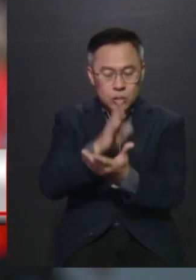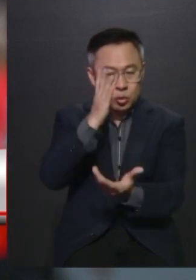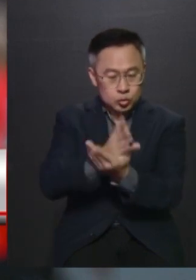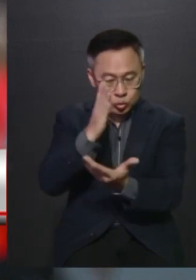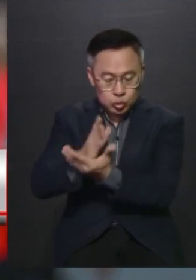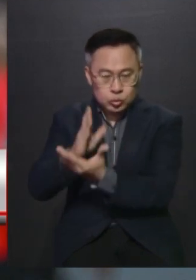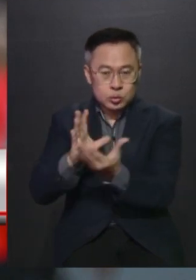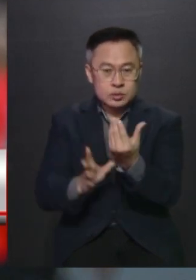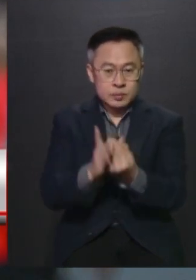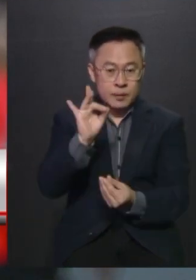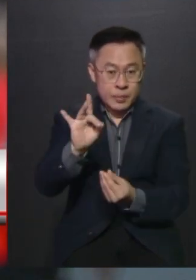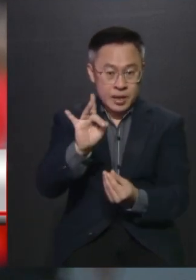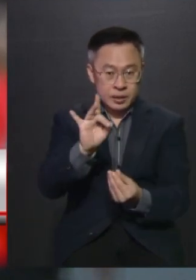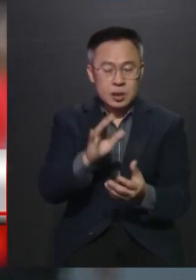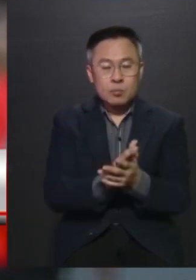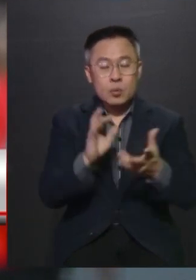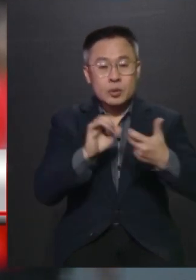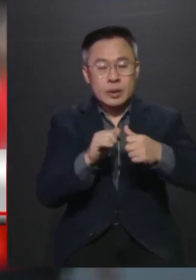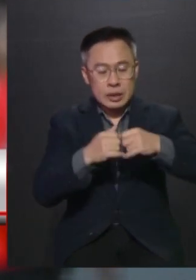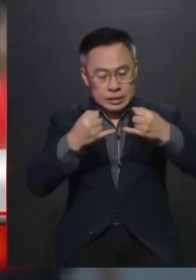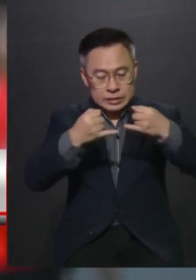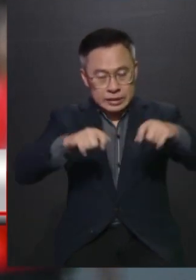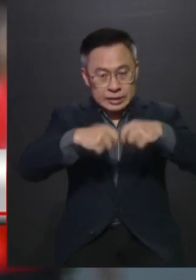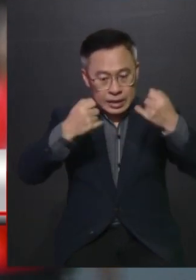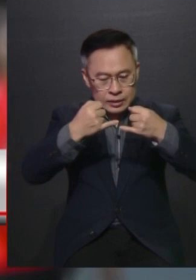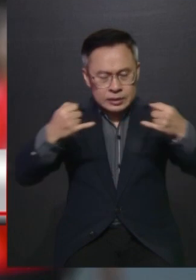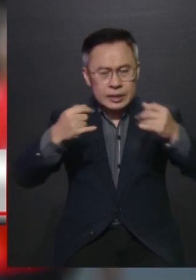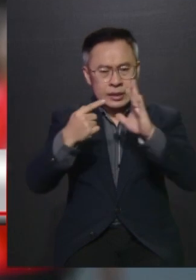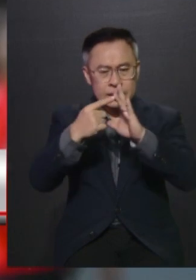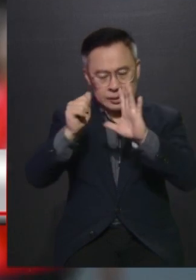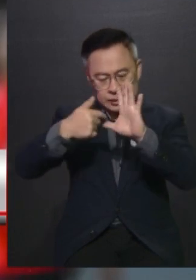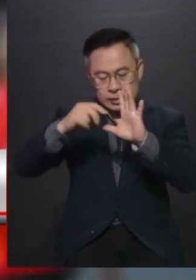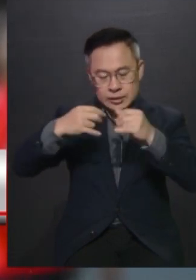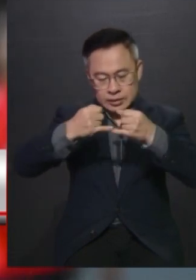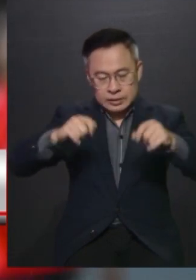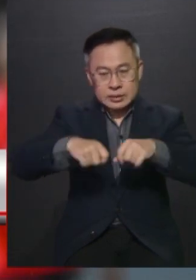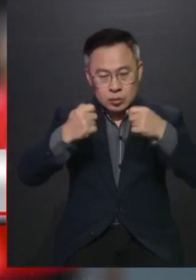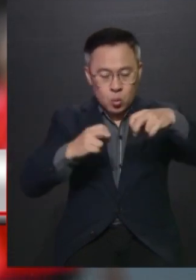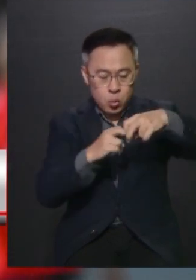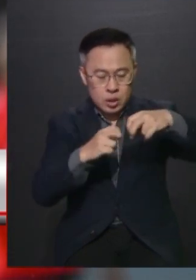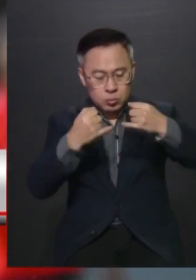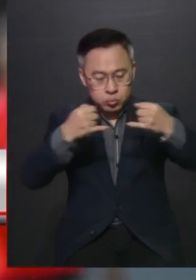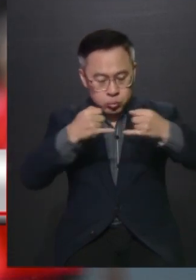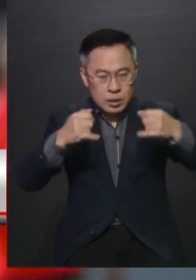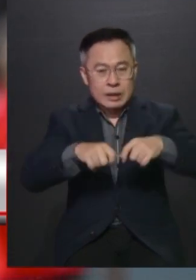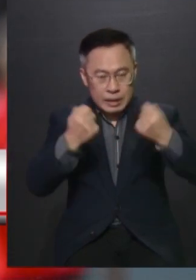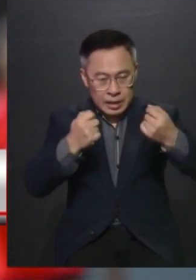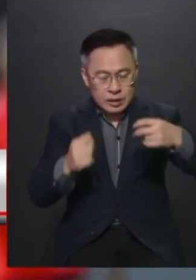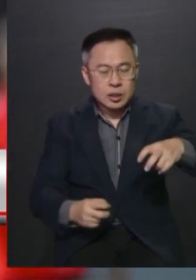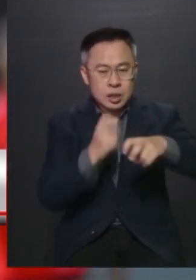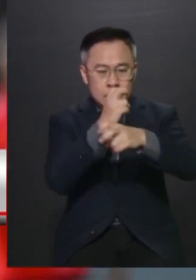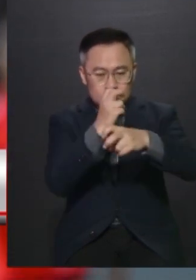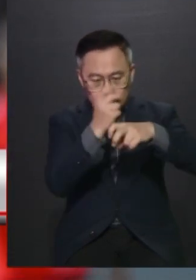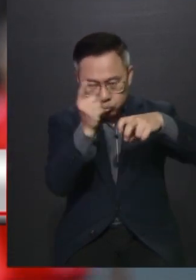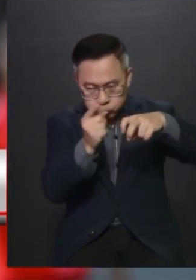ดครับแล้วก็กระดูกข่าขวาเนี่ยร้าวนะฮะต้องพักประมาณ8สัปดาห์หรือว่า2เดือนเต็มๆนะครับทำให้แน่นอนว่าหมดสิทธิ์ช่วยทีม